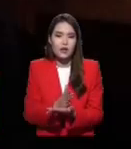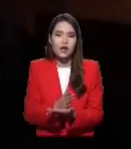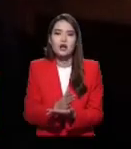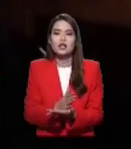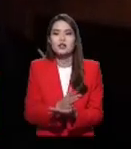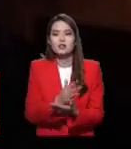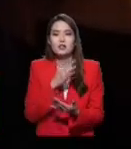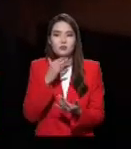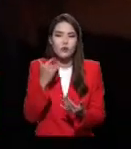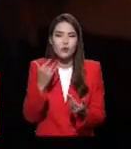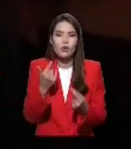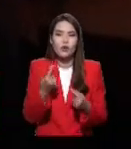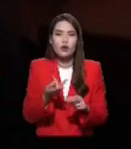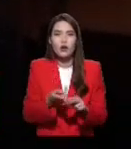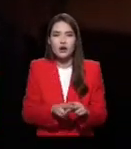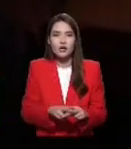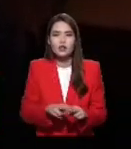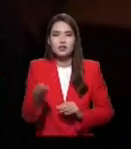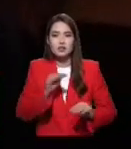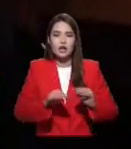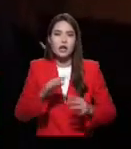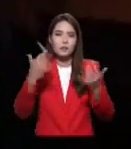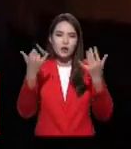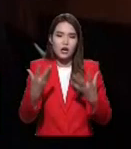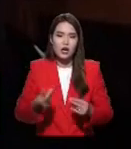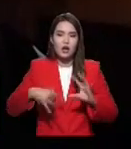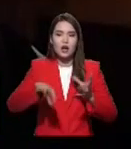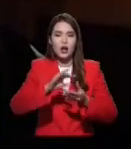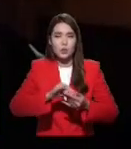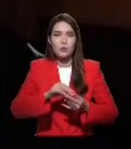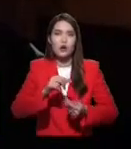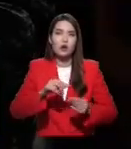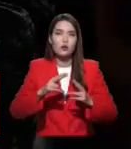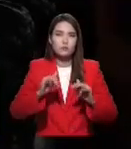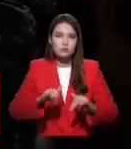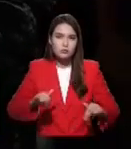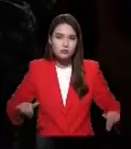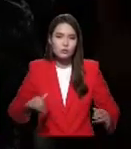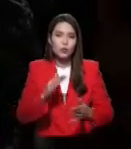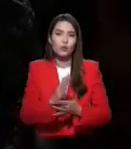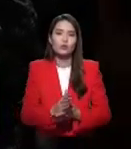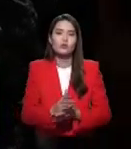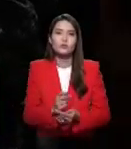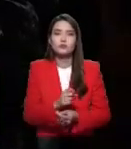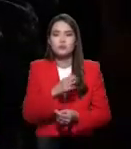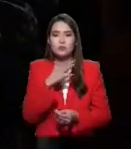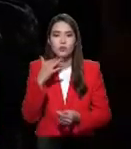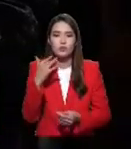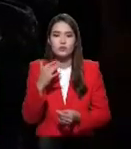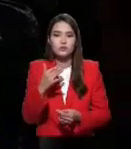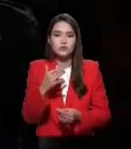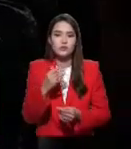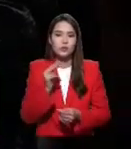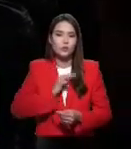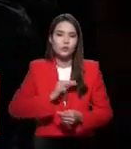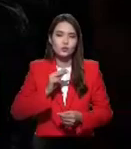Еті де өте мықты, мына ауруға шипа. Қазіргі таңда қызылша өшіп тұр балдарға, бұл қызылша жұқпауға өте жақсы.